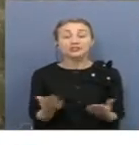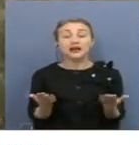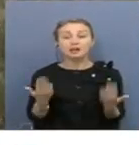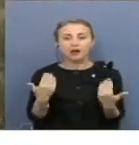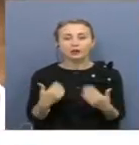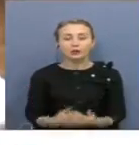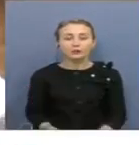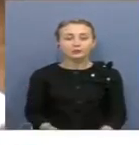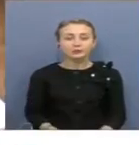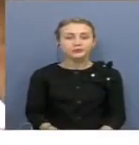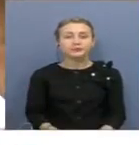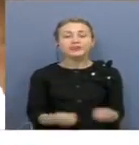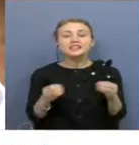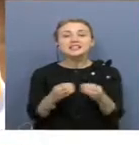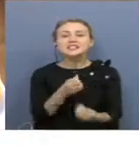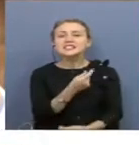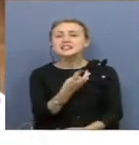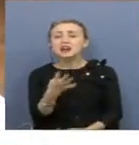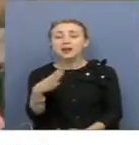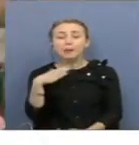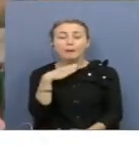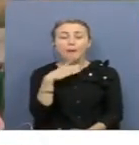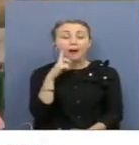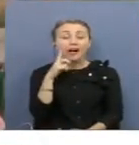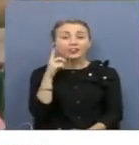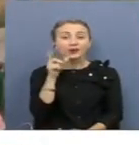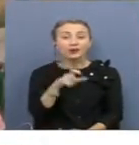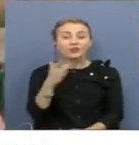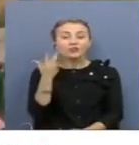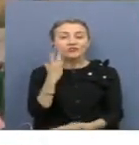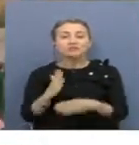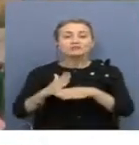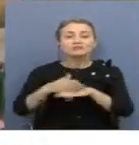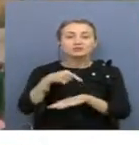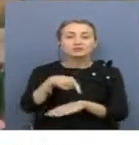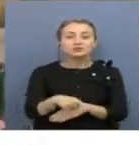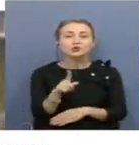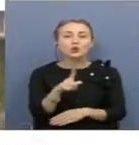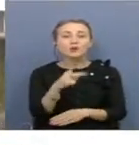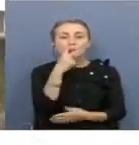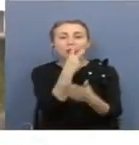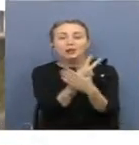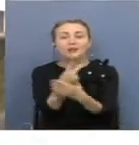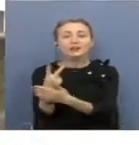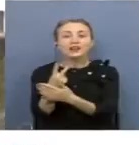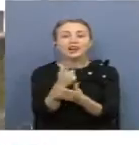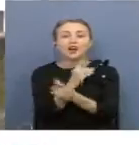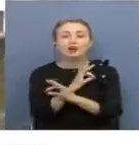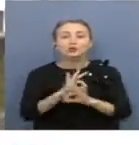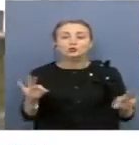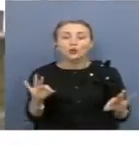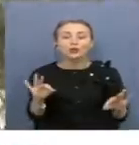демалыс орнына Нұрсұлтан қаласынан ондаған жастар келіп, балық аулап серуендеді. Олар қорғалжын табиғатының әсемдігін көзбен көріп, қуанышқа